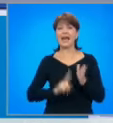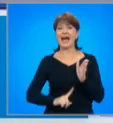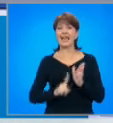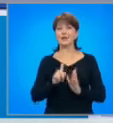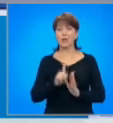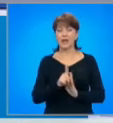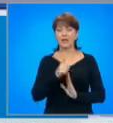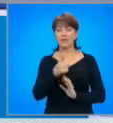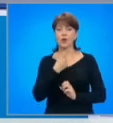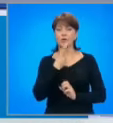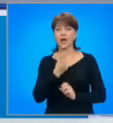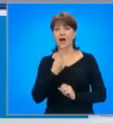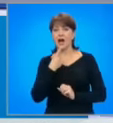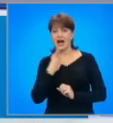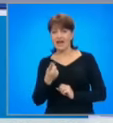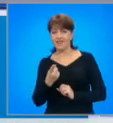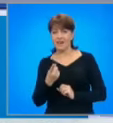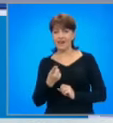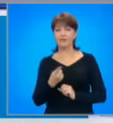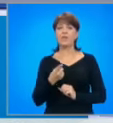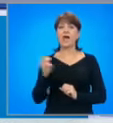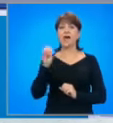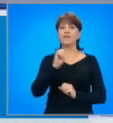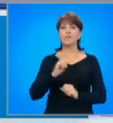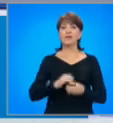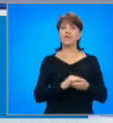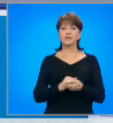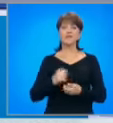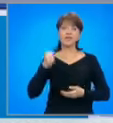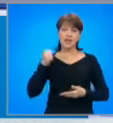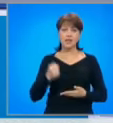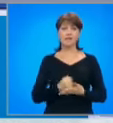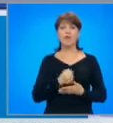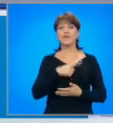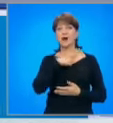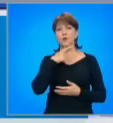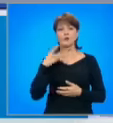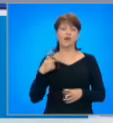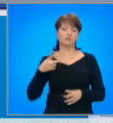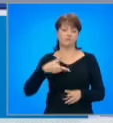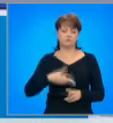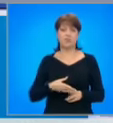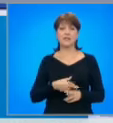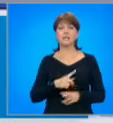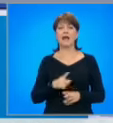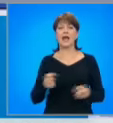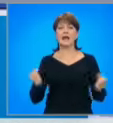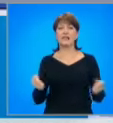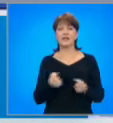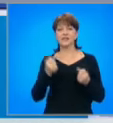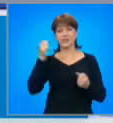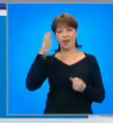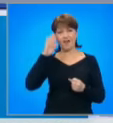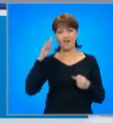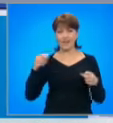и категорично осъдиха анексацията. Европейския съюз пък ще настоява Русия час по-скоро да прекрати военните си действия в Украина. От